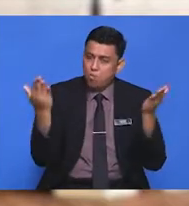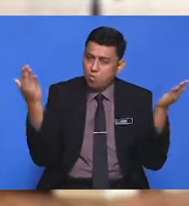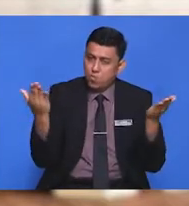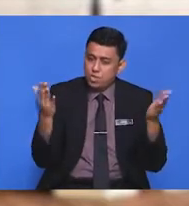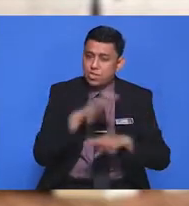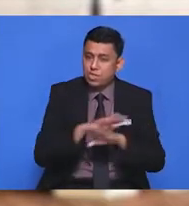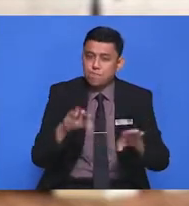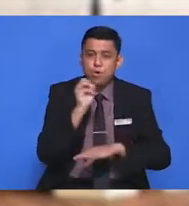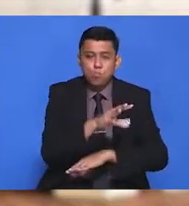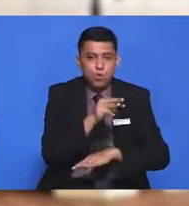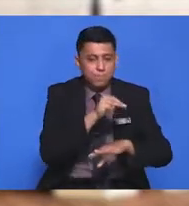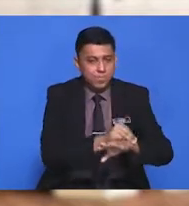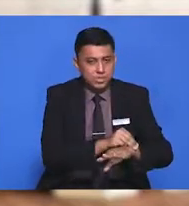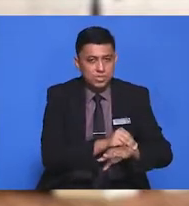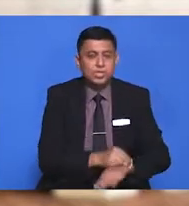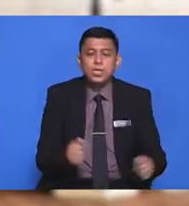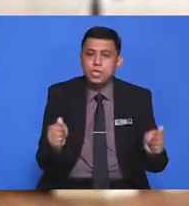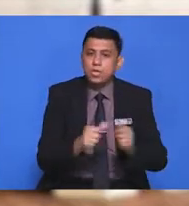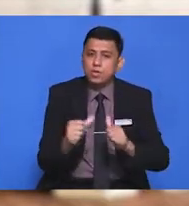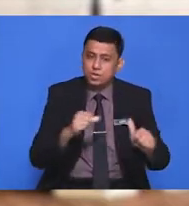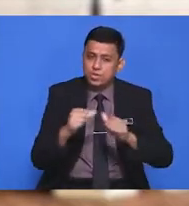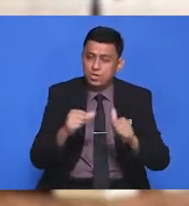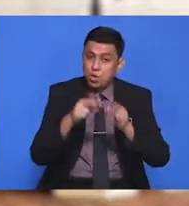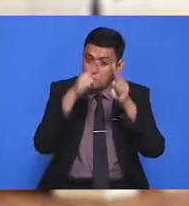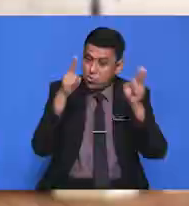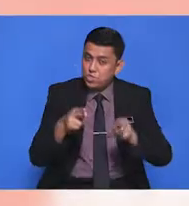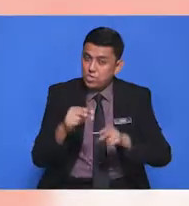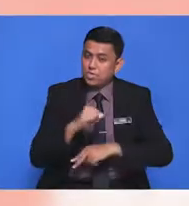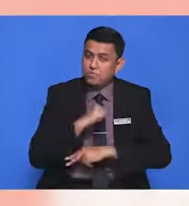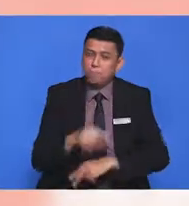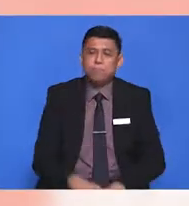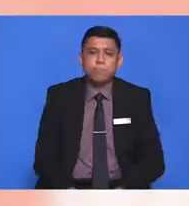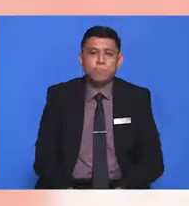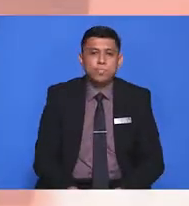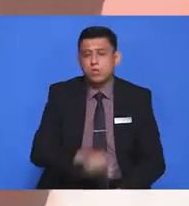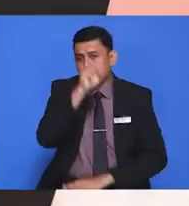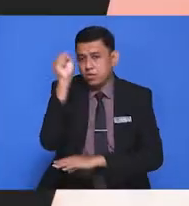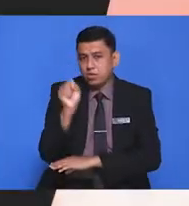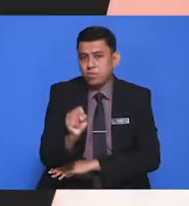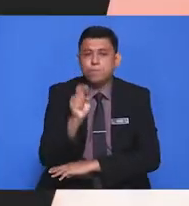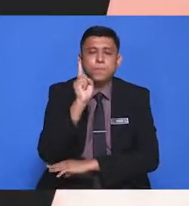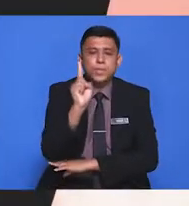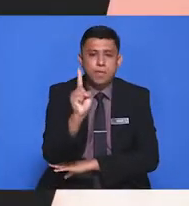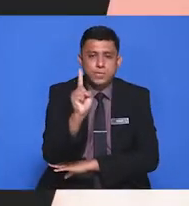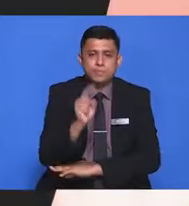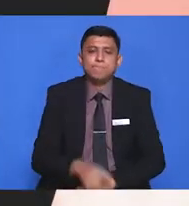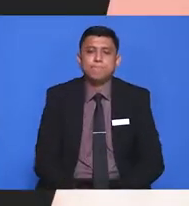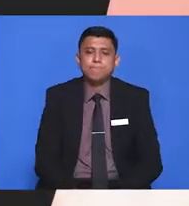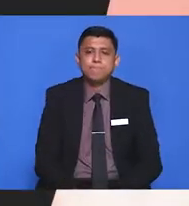Tanpa membuang masa, kita akan teruskan dengan aktiviti uji kendiri. Mari kita lihat soalan uji kendiri yang